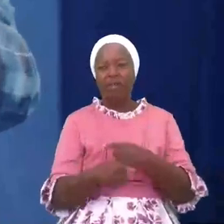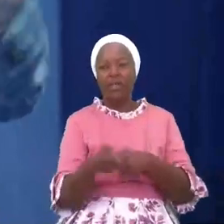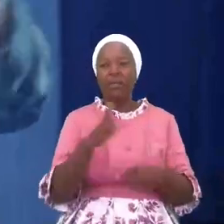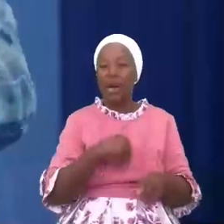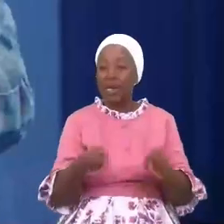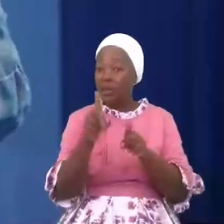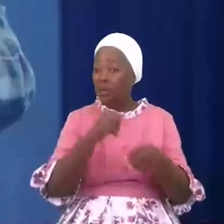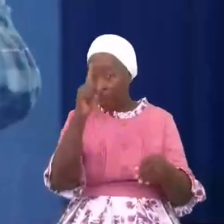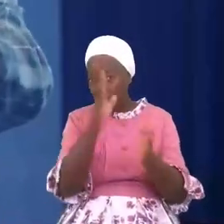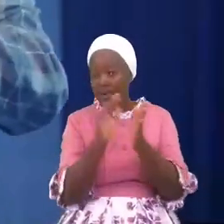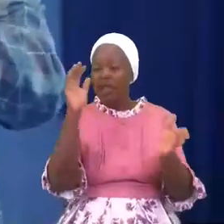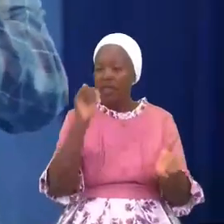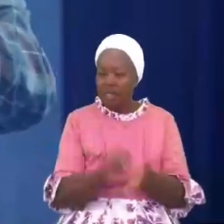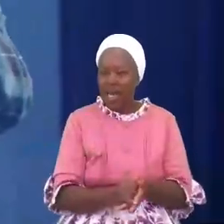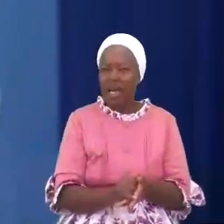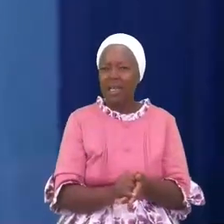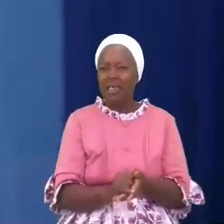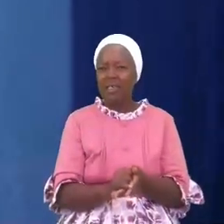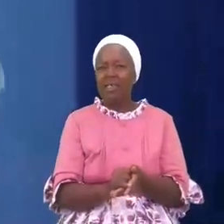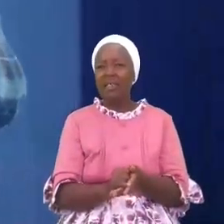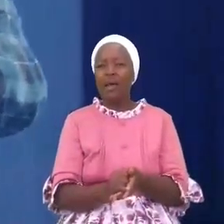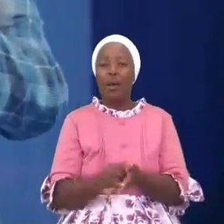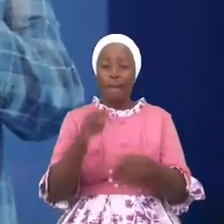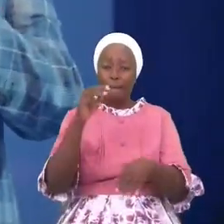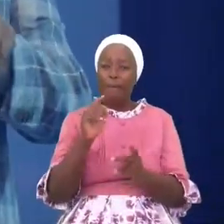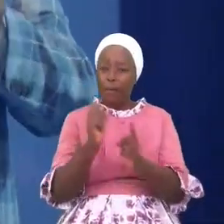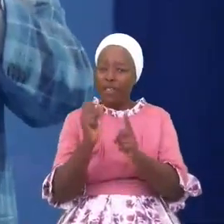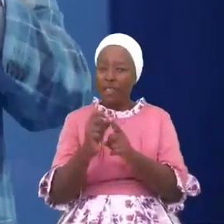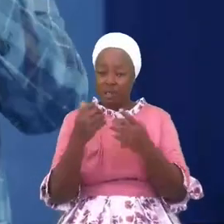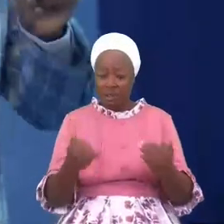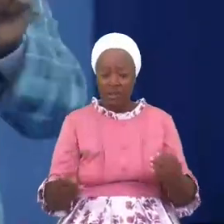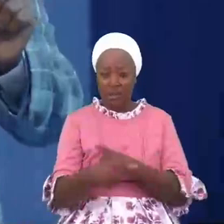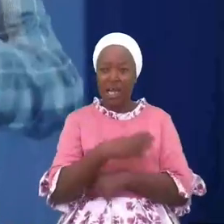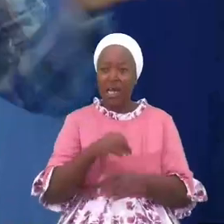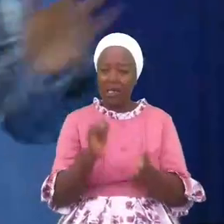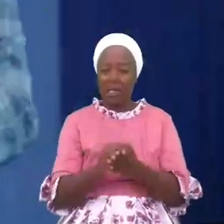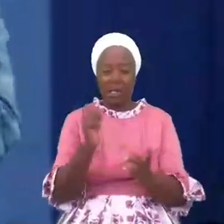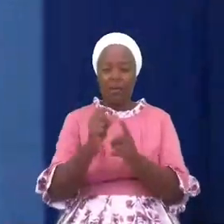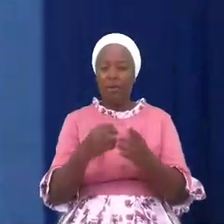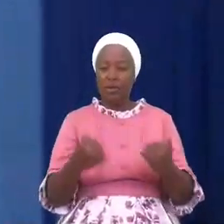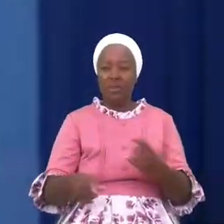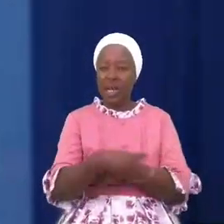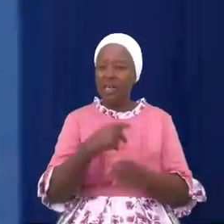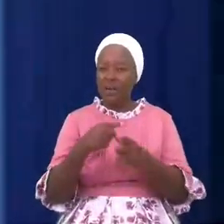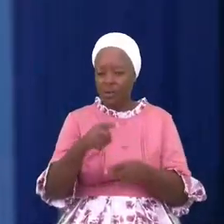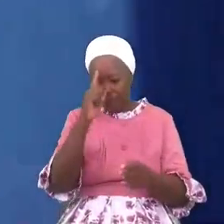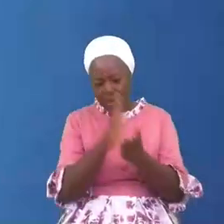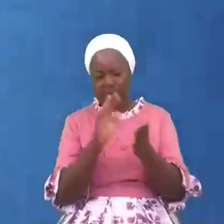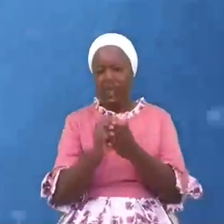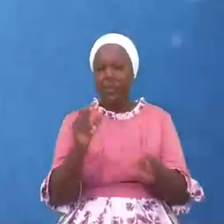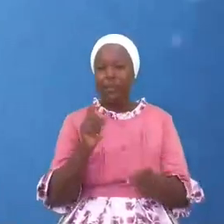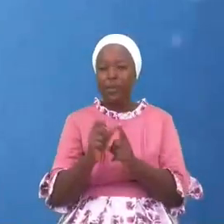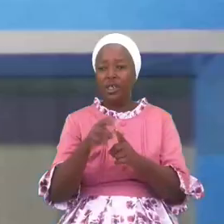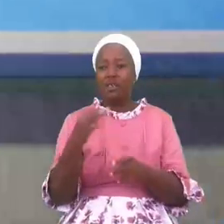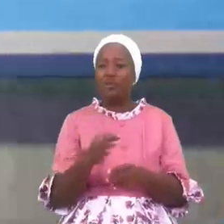tu crois ce message aujourd'hui, ce rapport aujourd'hui, et tu crois au message du salut,